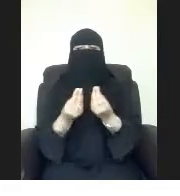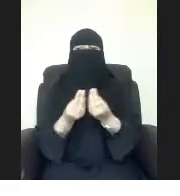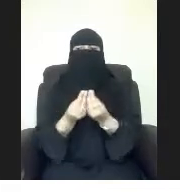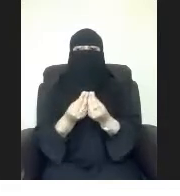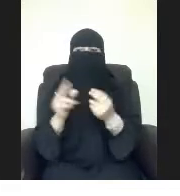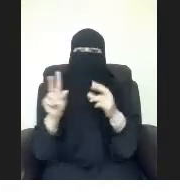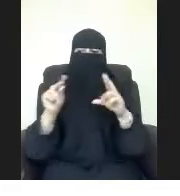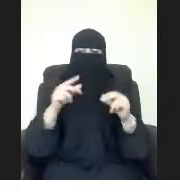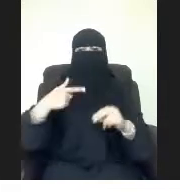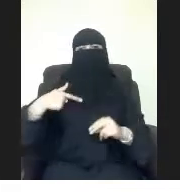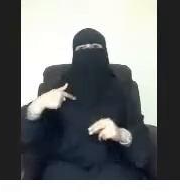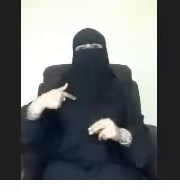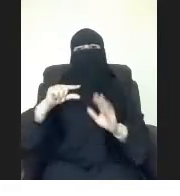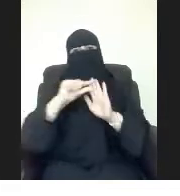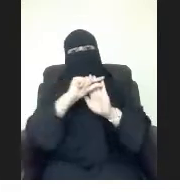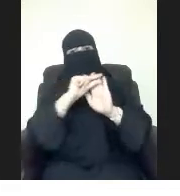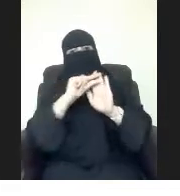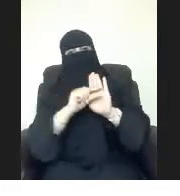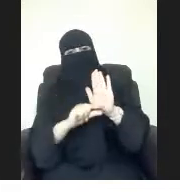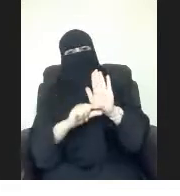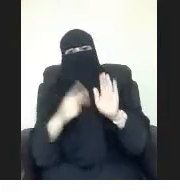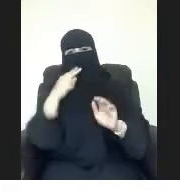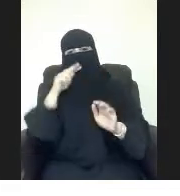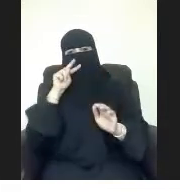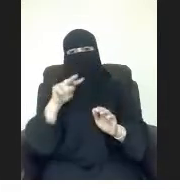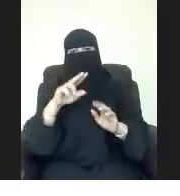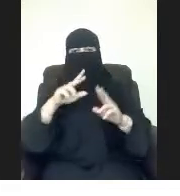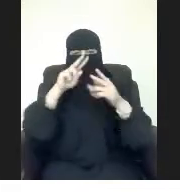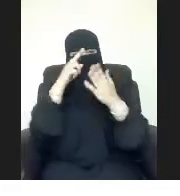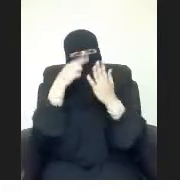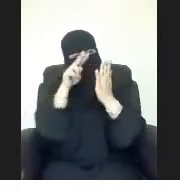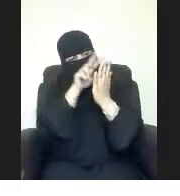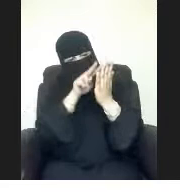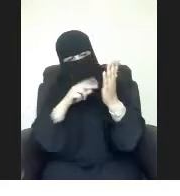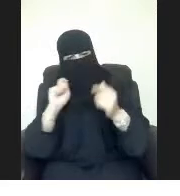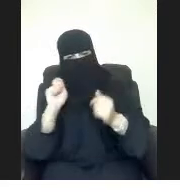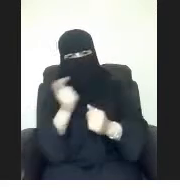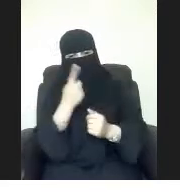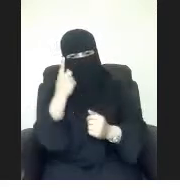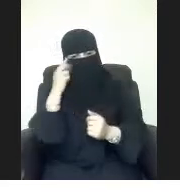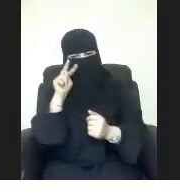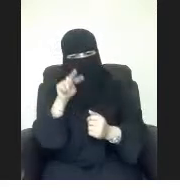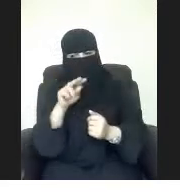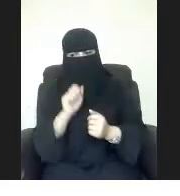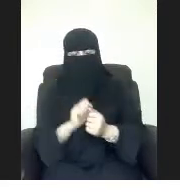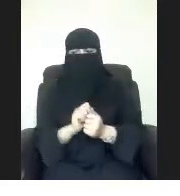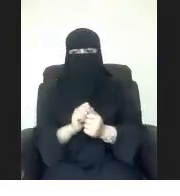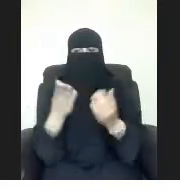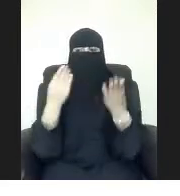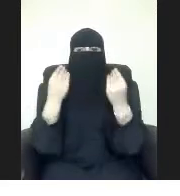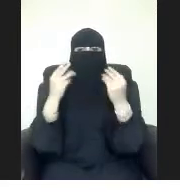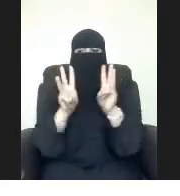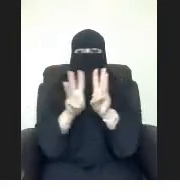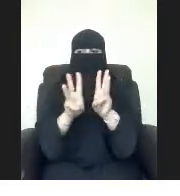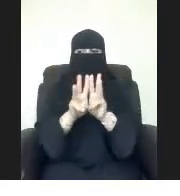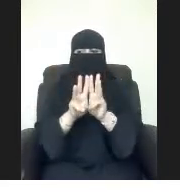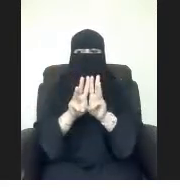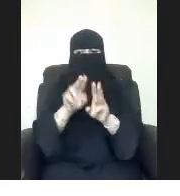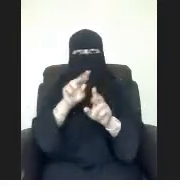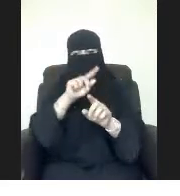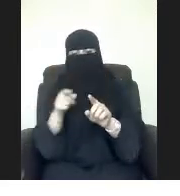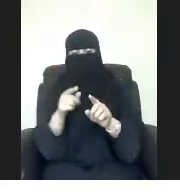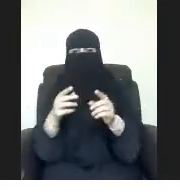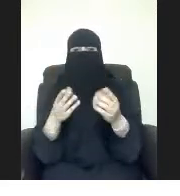ربما يكون أكثر من الاختلافات. نمر عليها أيضا بسرعة: التعلم الإلكتروني، التعليم أو التعلم عن بعد، التعلم